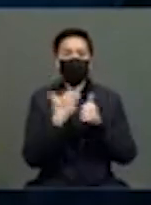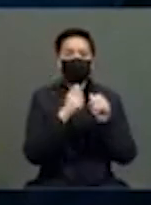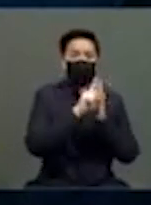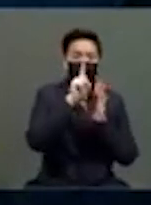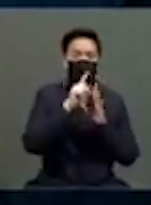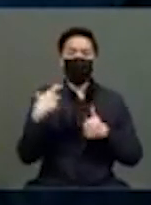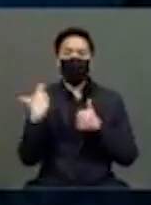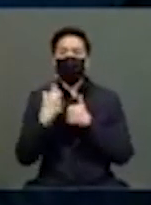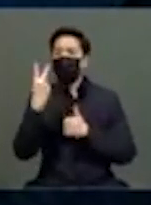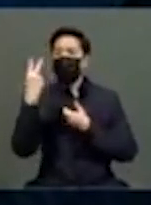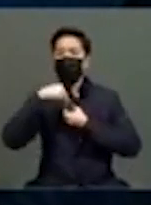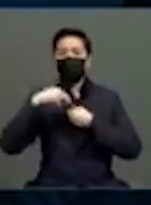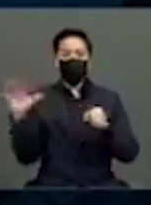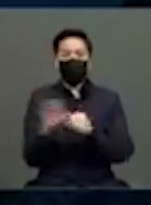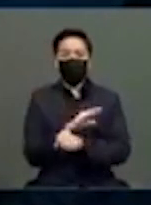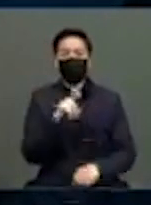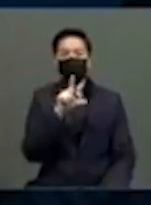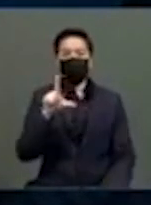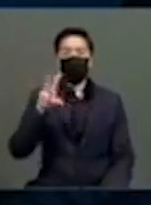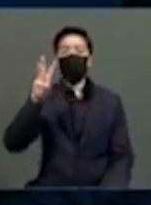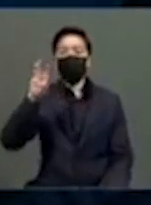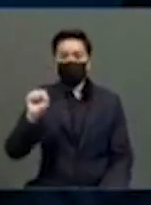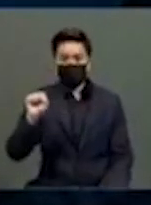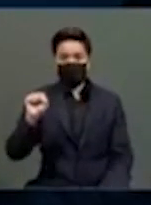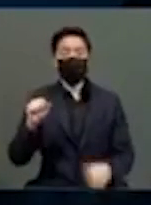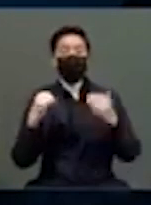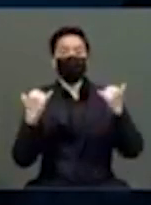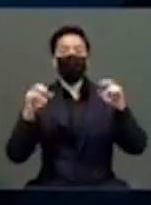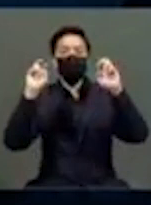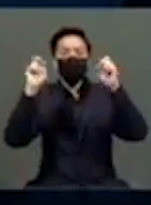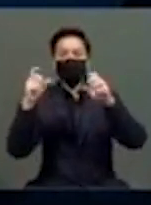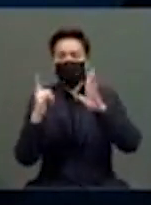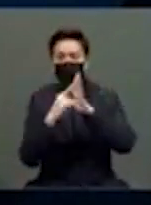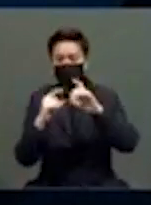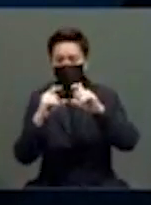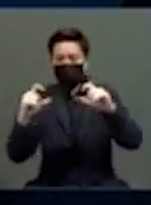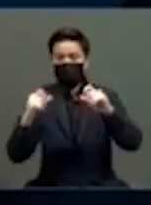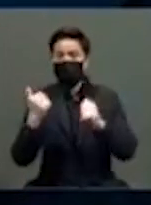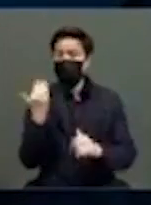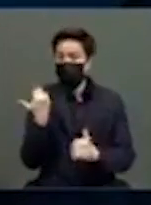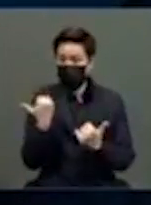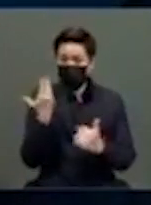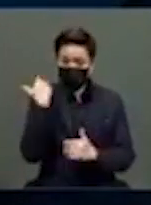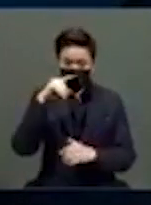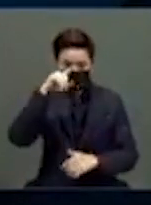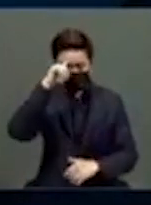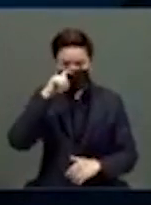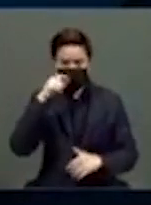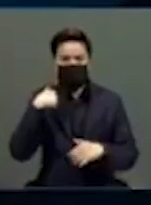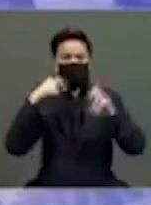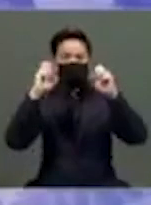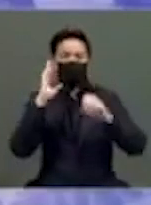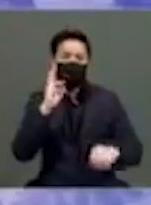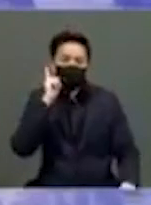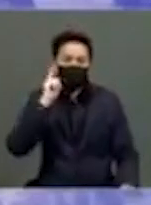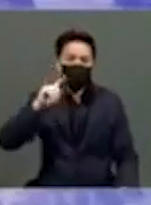เข็มที่ 2ไปแล้ว 1ล้าน 6แสนกว่าบาทนะครับประเด็นของวัคซีนก็ในช่วงวันหยุดที่ผ่านมาก็มี